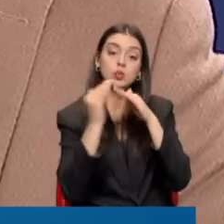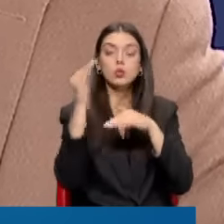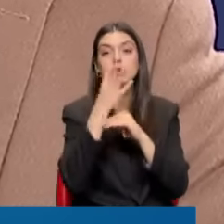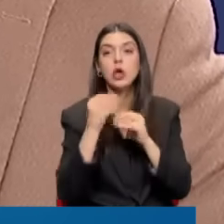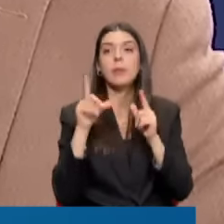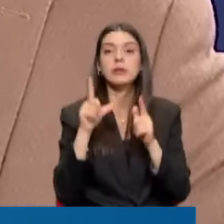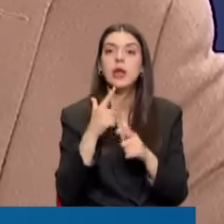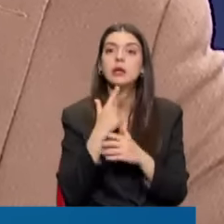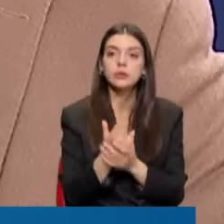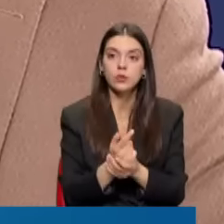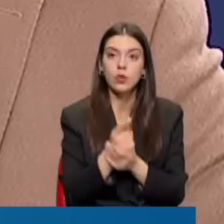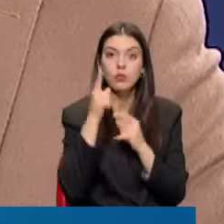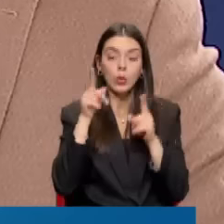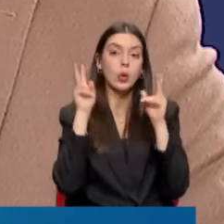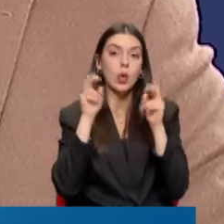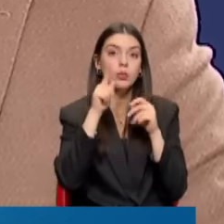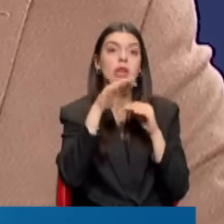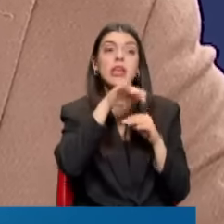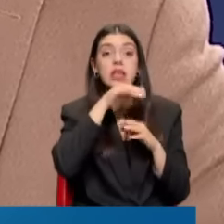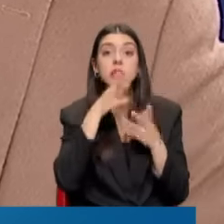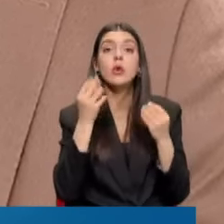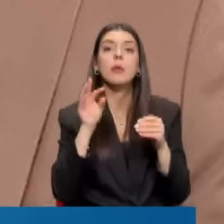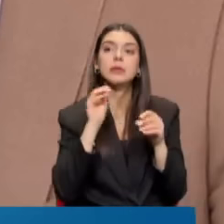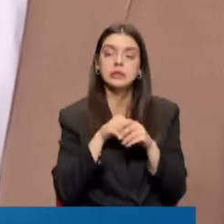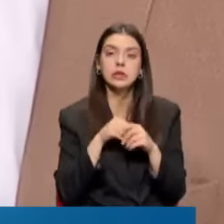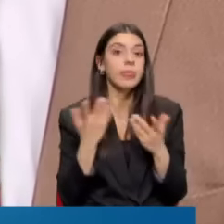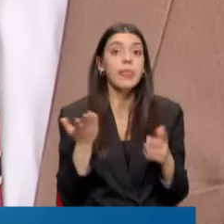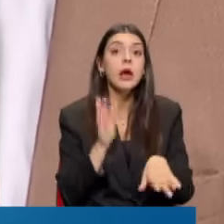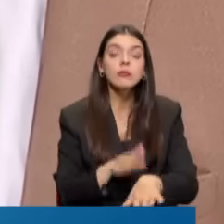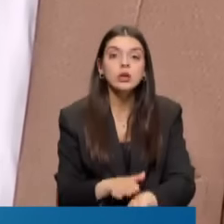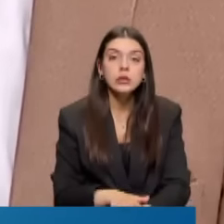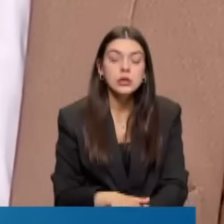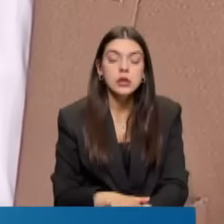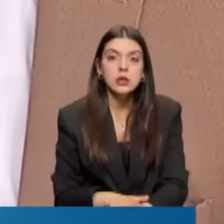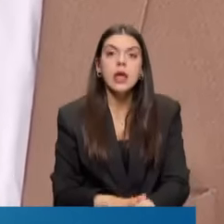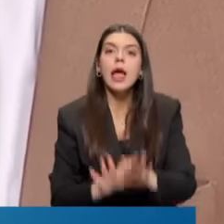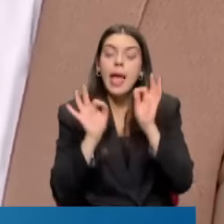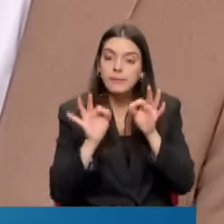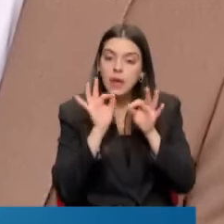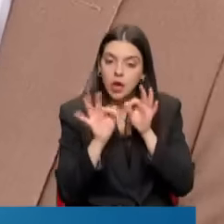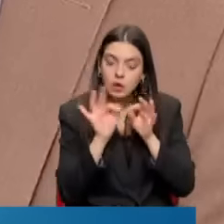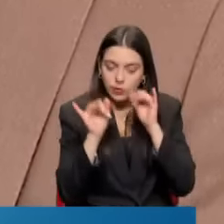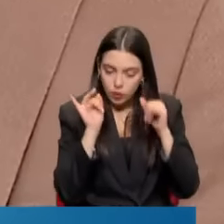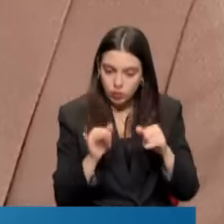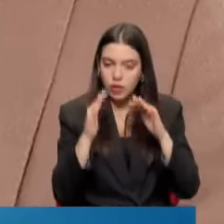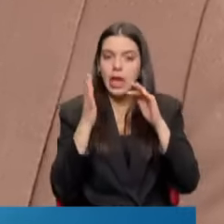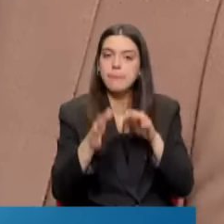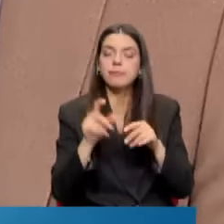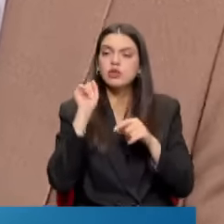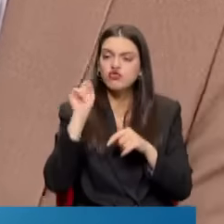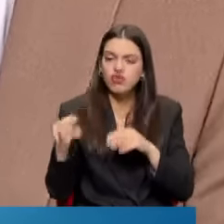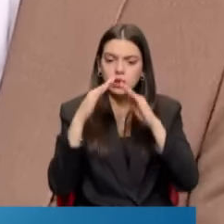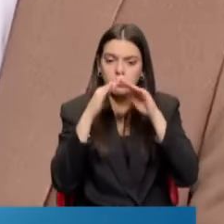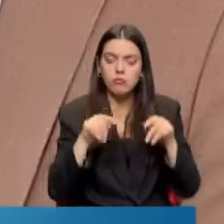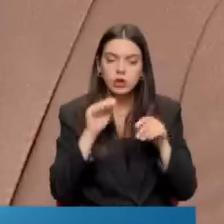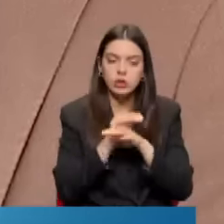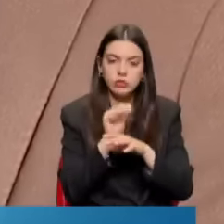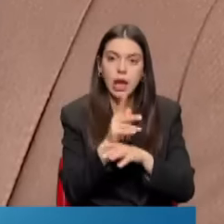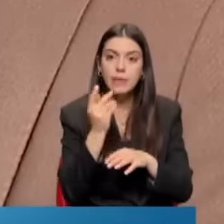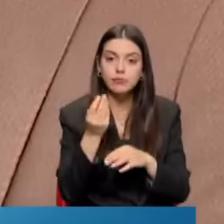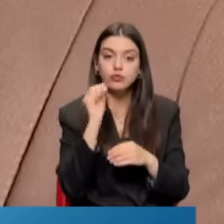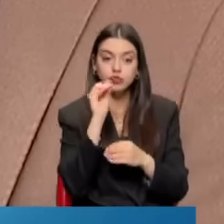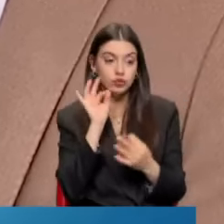olmalı bu söz konusu bu yaşlanma olmaması için iyi de ne yapacaksınız E şimdi hem ekonomi kötü hem kentte yaşıyoruz Hem de çocukla kurduğumuz